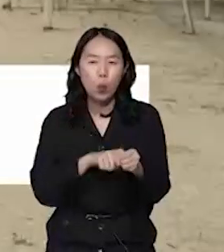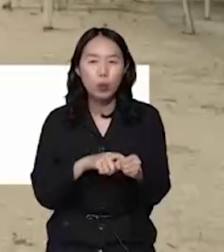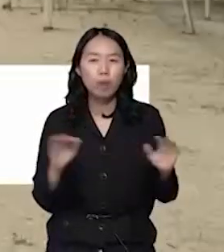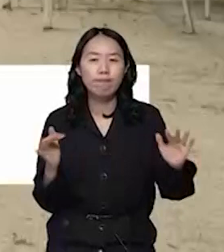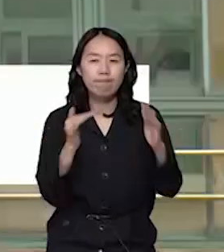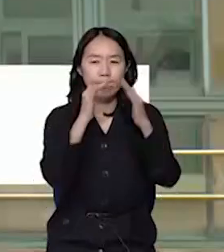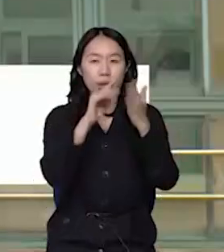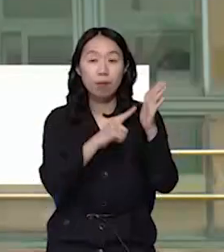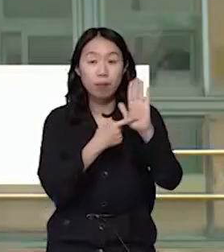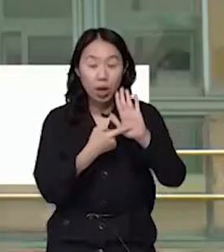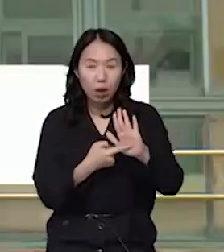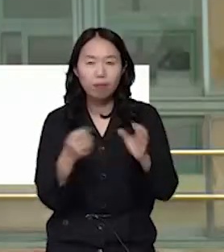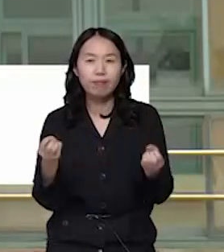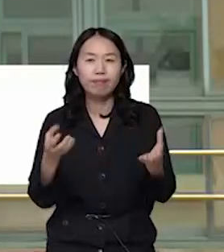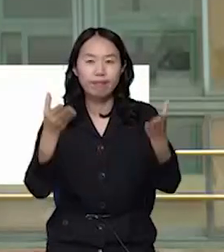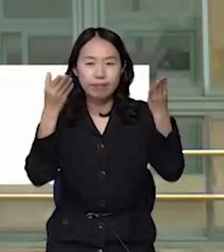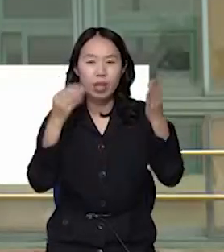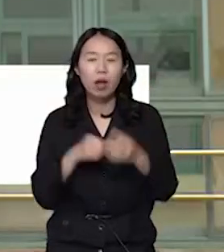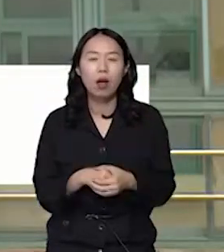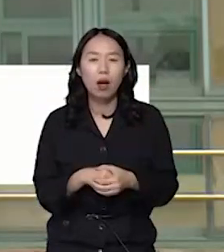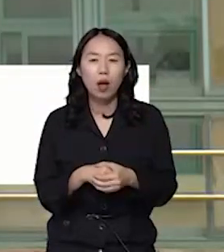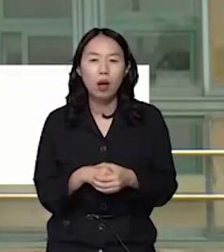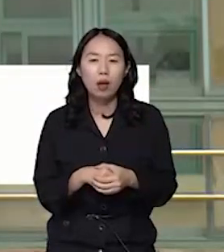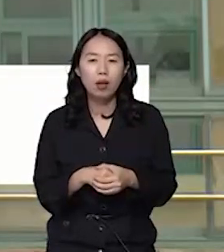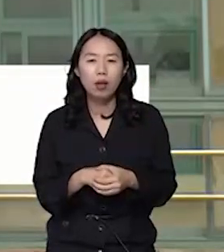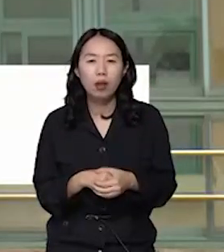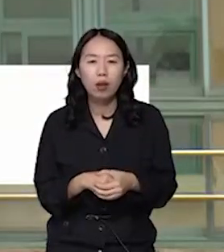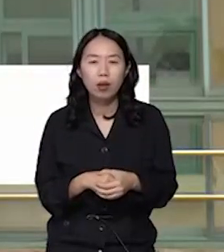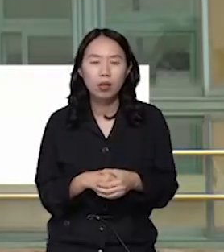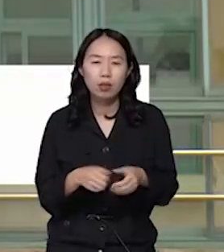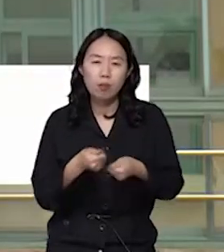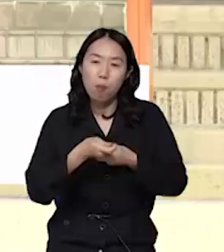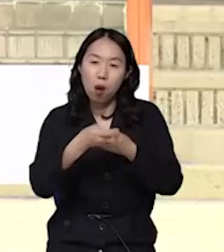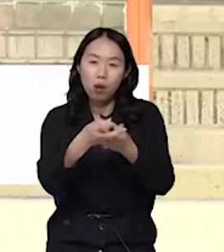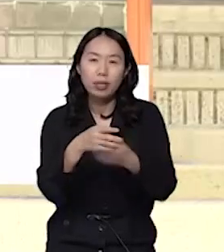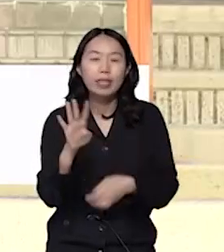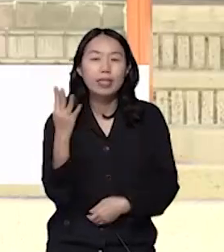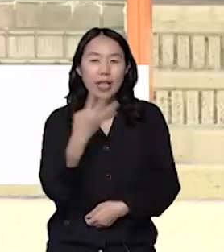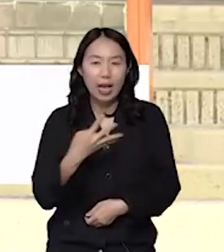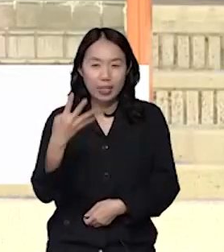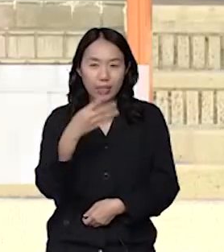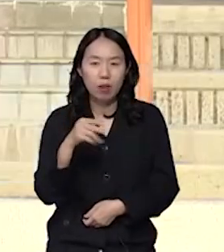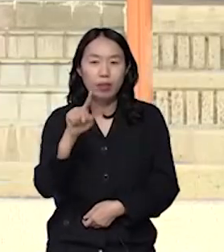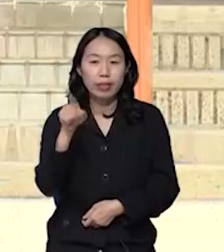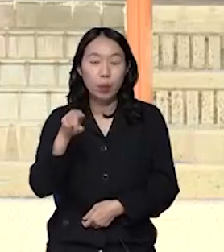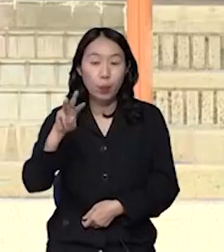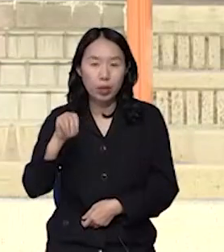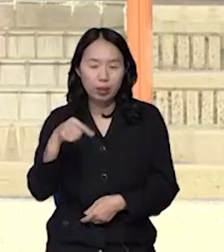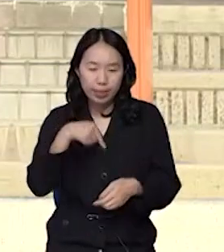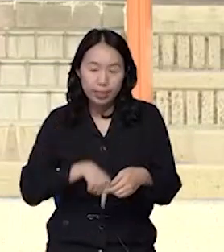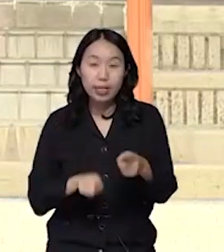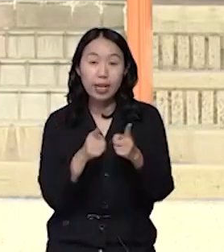가졌습니다. 운암 복합문화체육센터는 연면적 4,000제곱미터에 지하